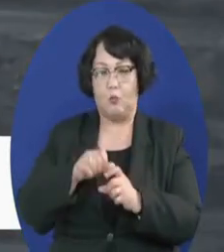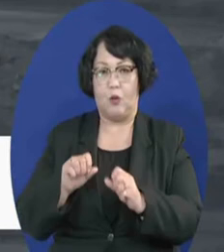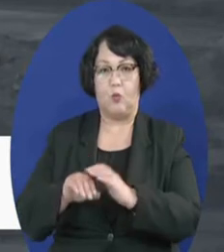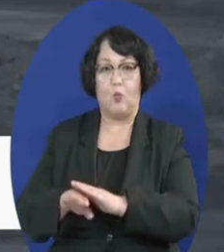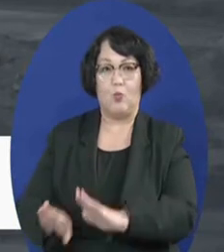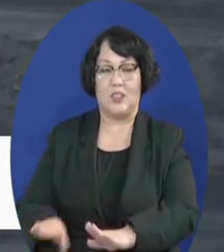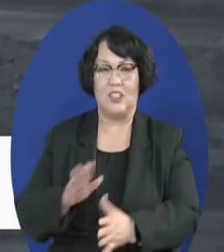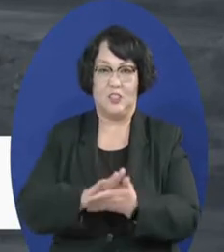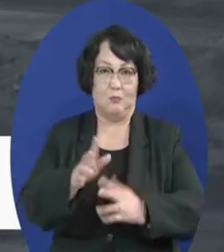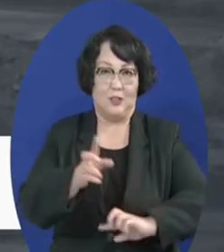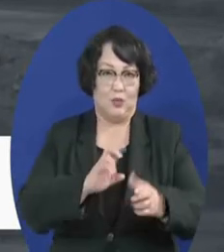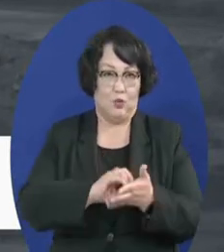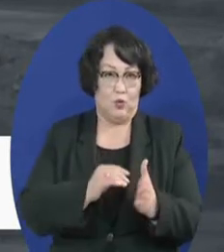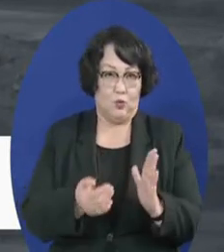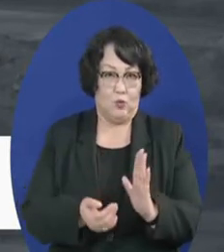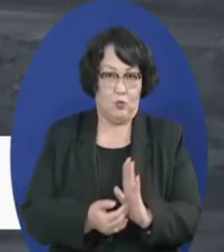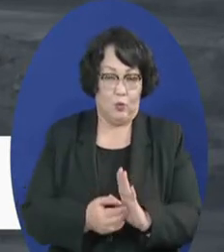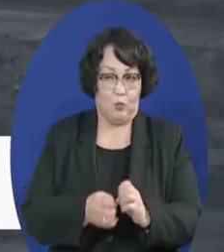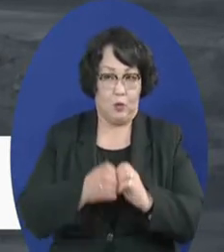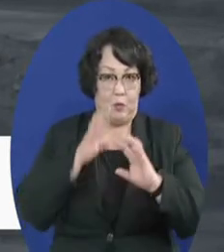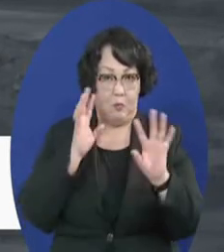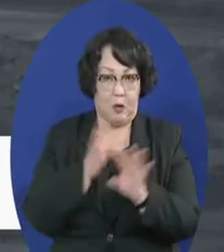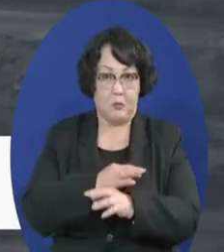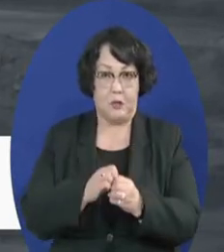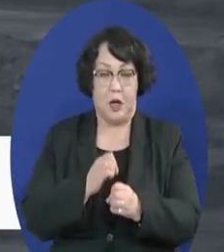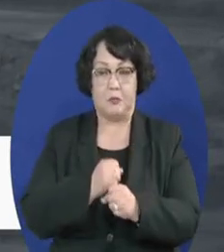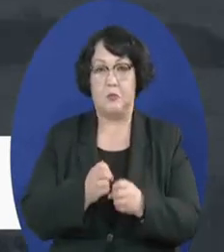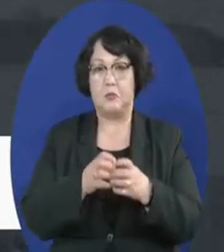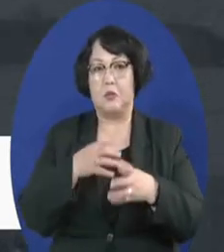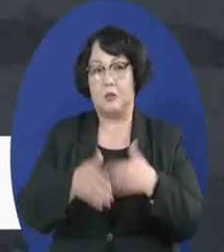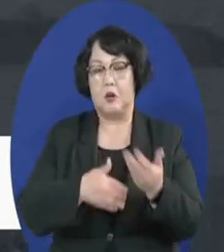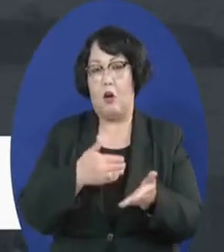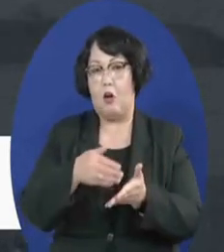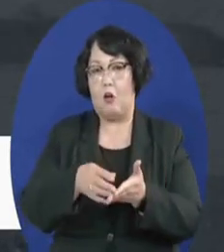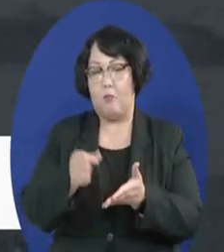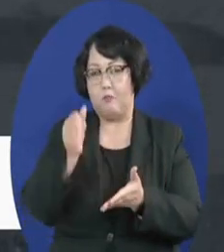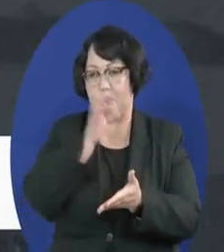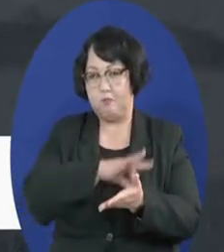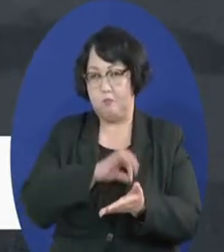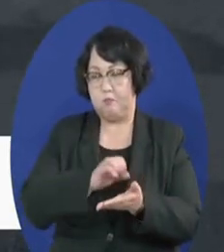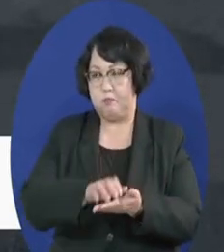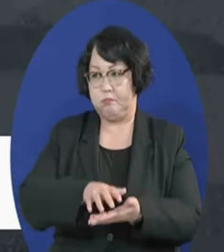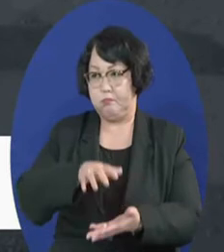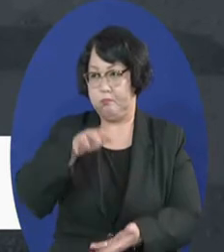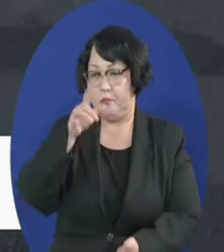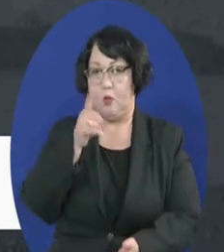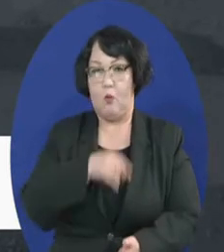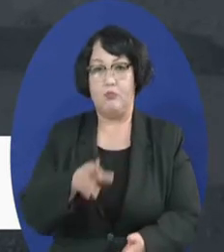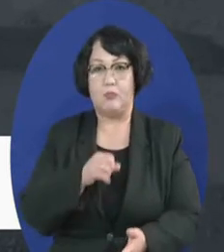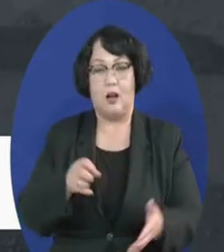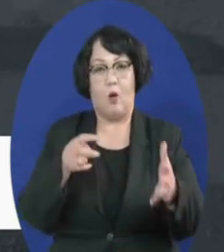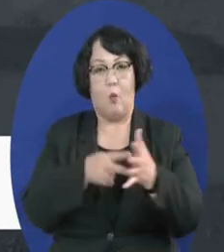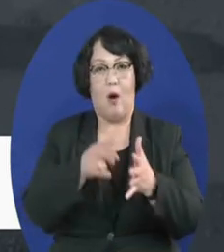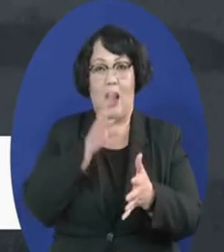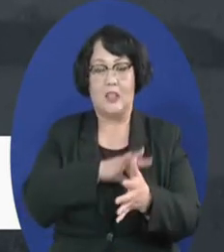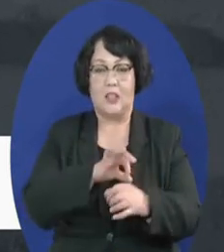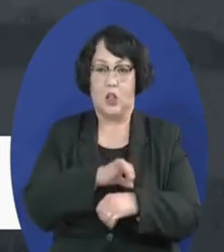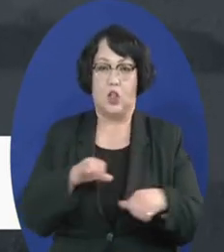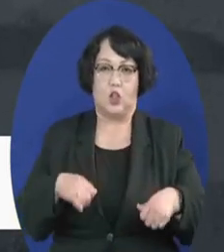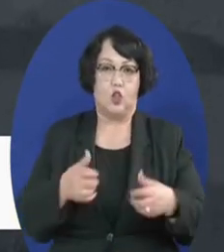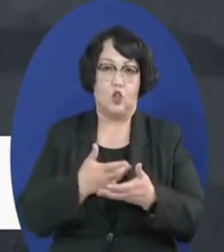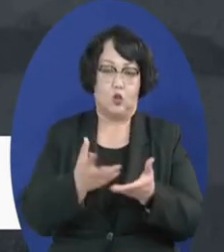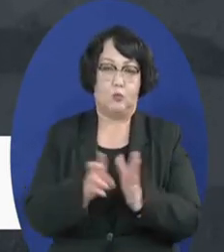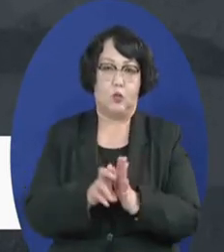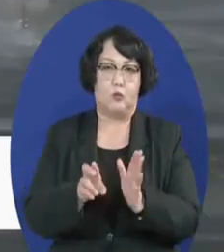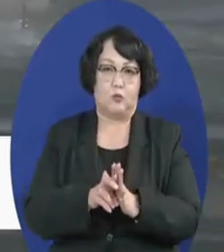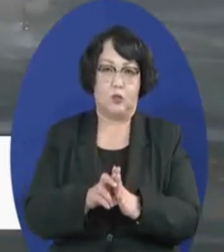Тэгвэл шинэ бизнес төлөвлөгөөгөөр дээр дурдсан бүтээн байгуулалтын ажлуудыг хийж борлуулалтын орлогоо нэмэгдүүлвэл хувьцааны ногдол ашигч дагаад нэмэгдэнэ.